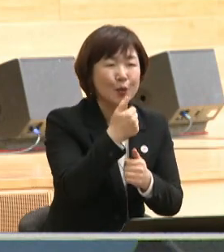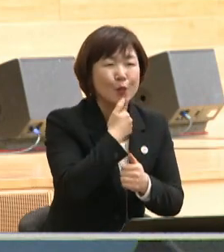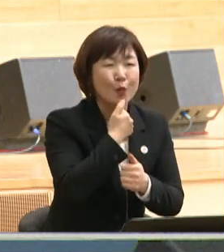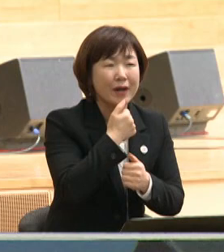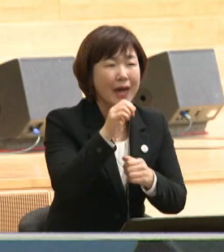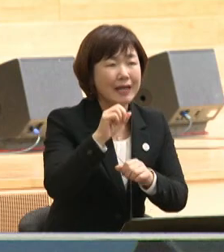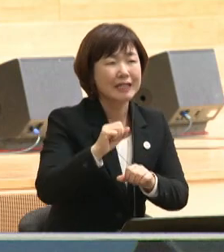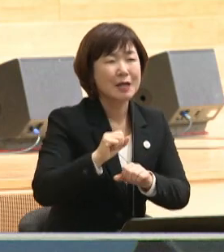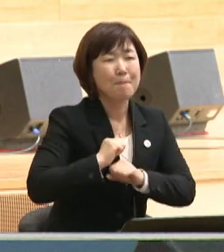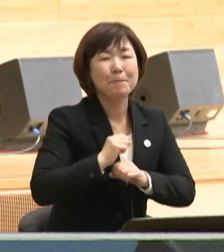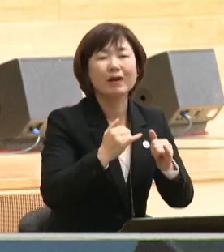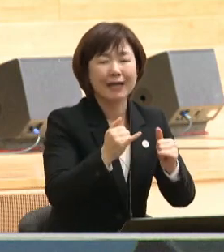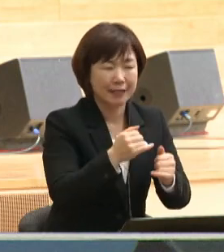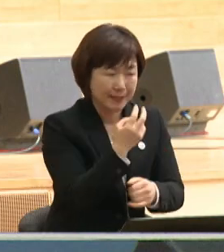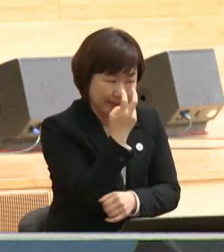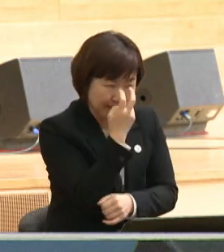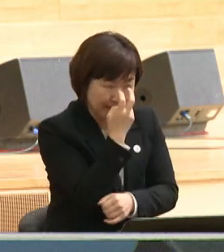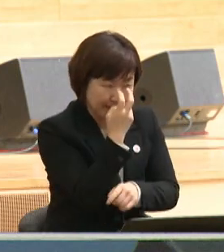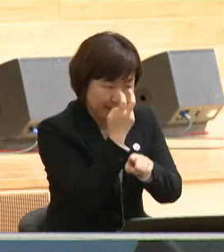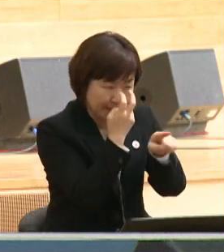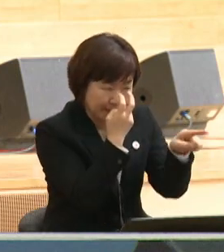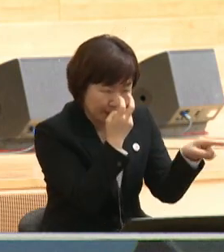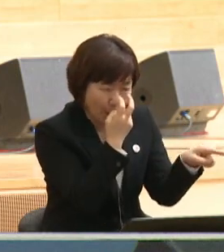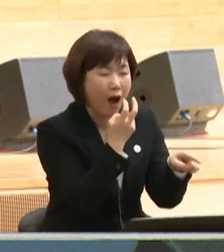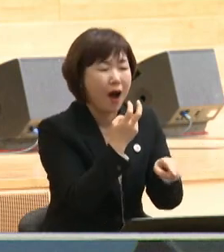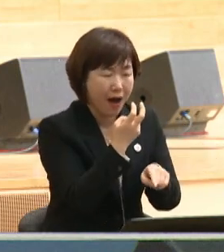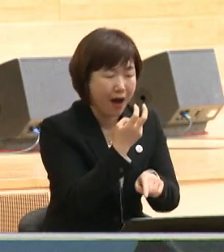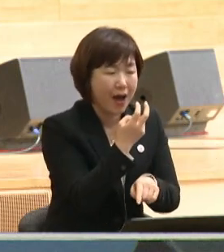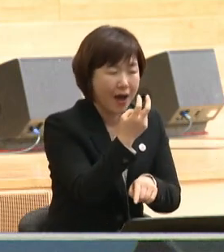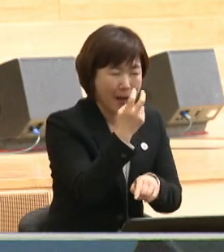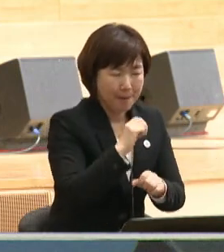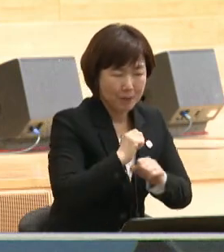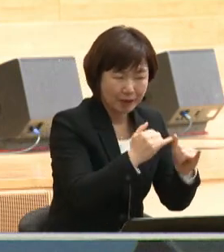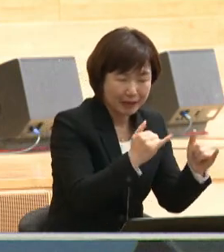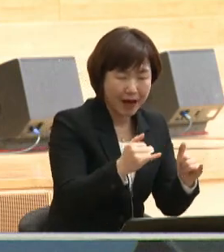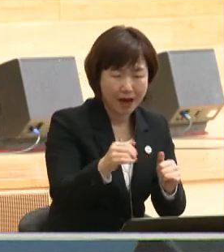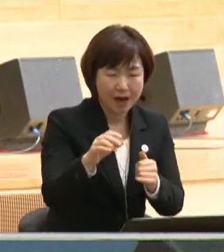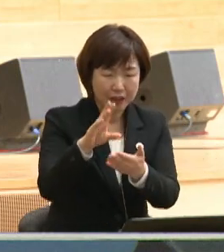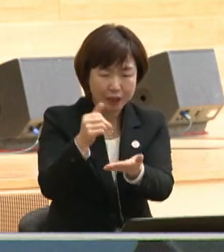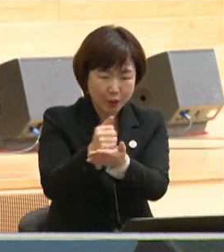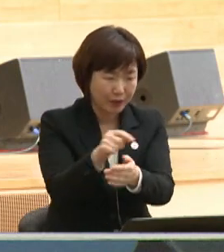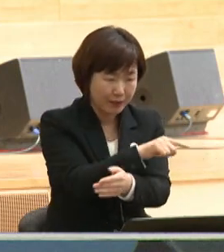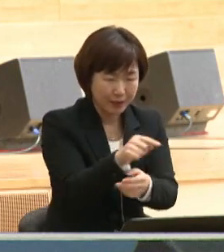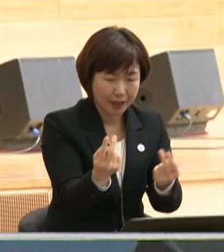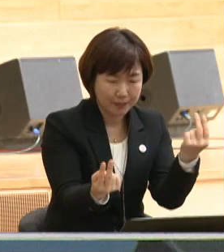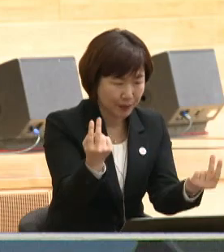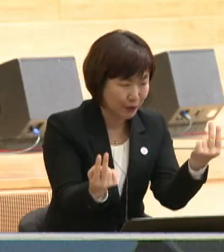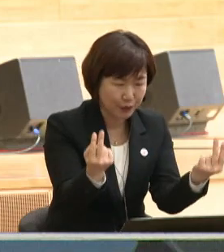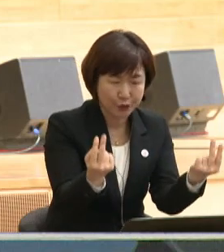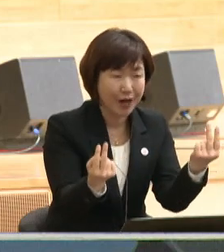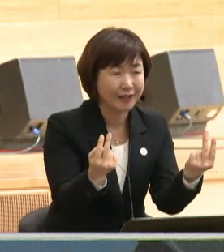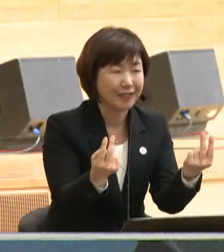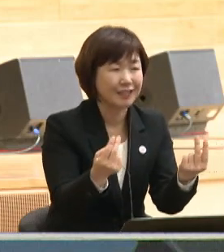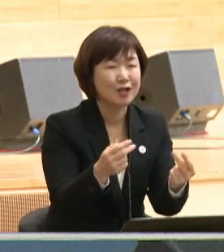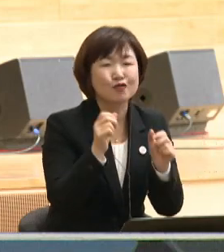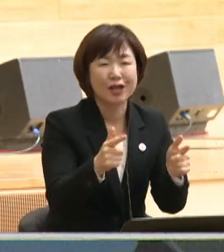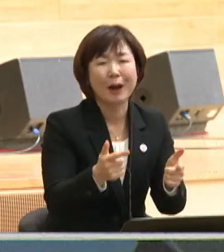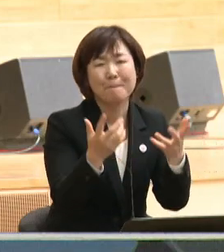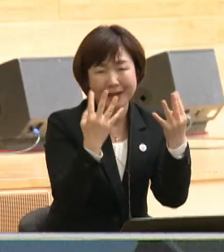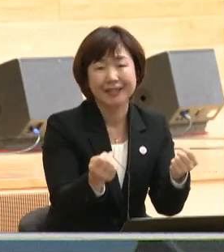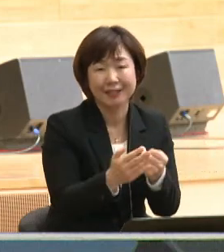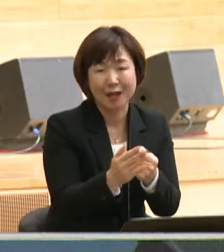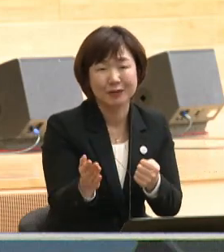관찰하면서 병사와 그리스도인 사이에 유사성들을 생각해 볼 충분한 기회가 있었을 것이기 때문에